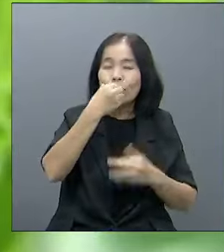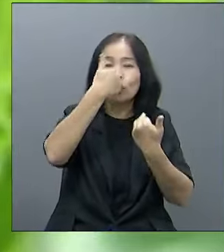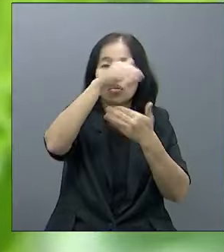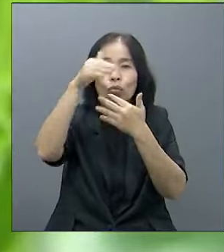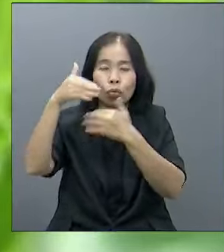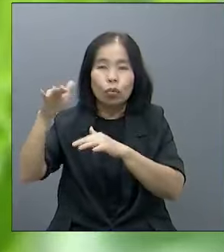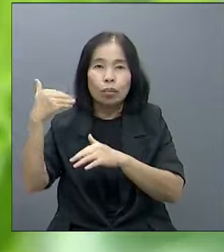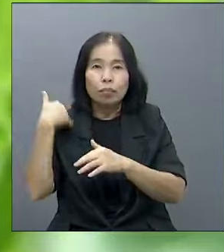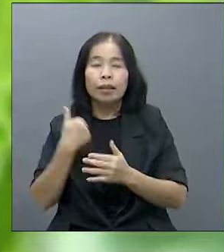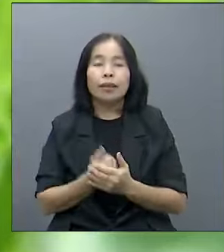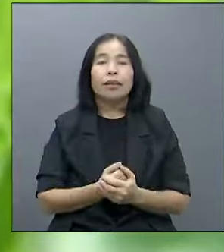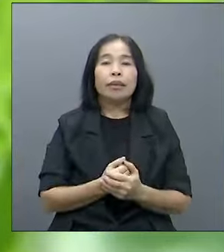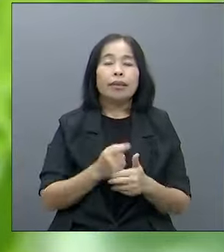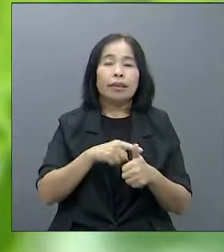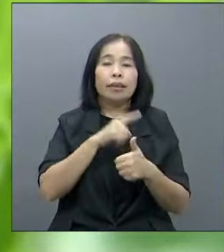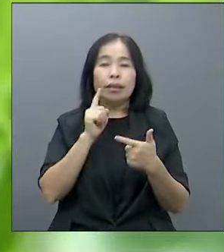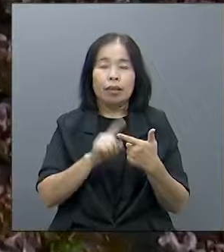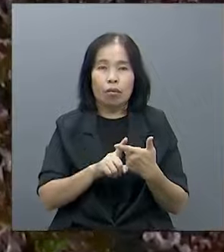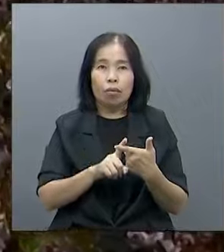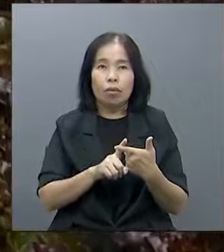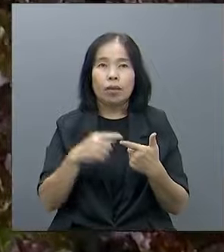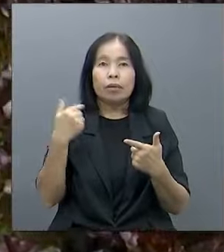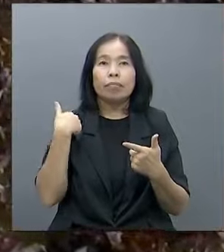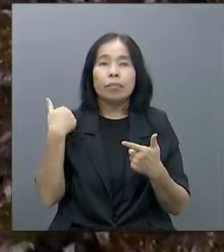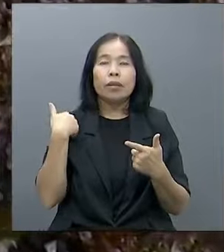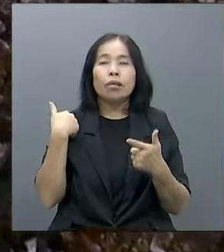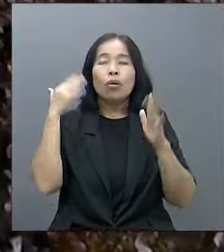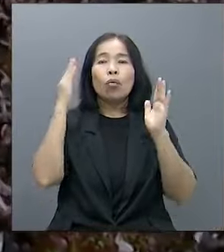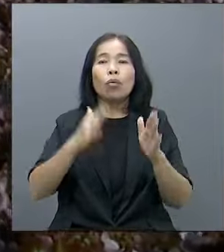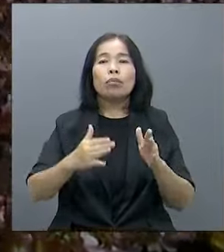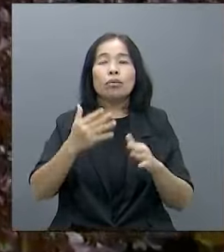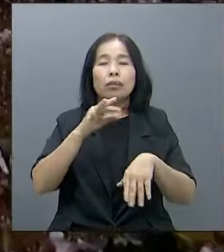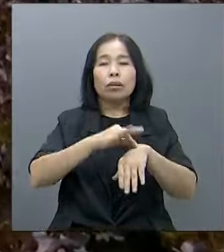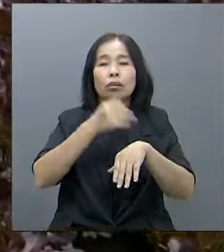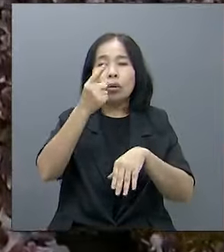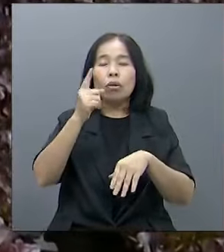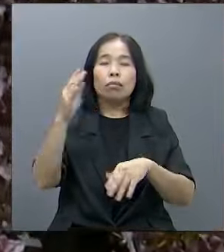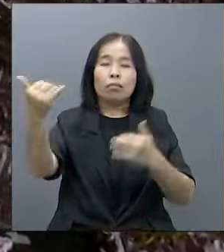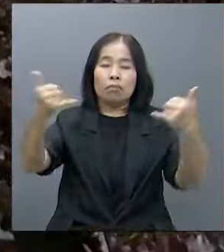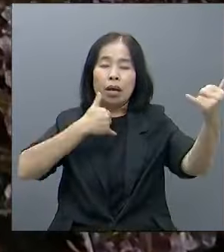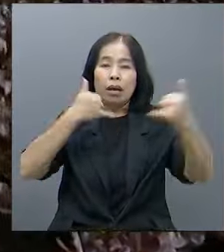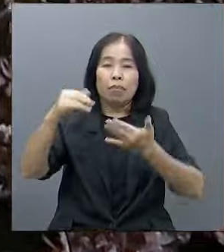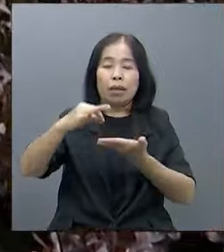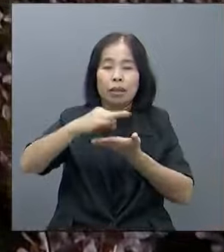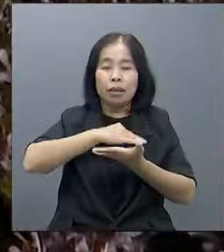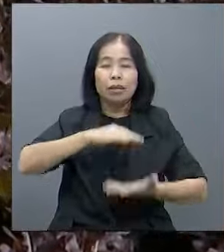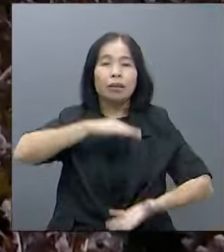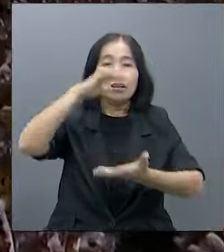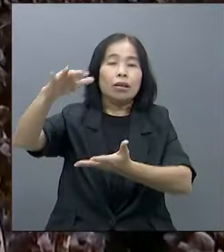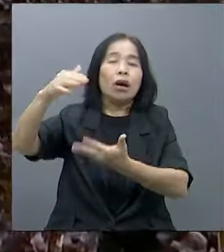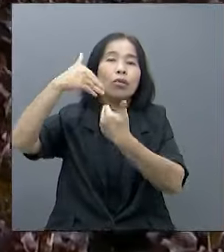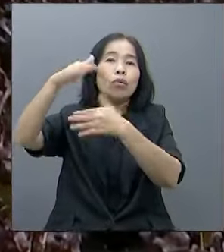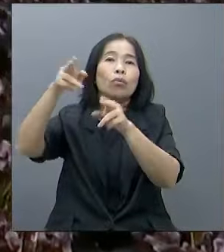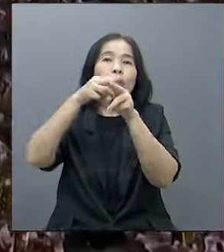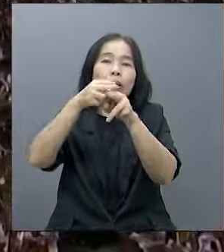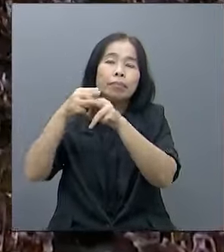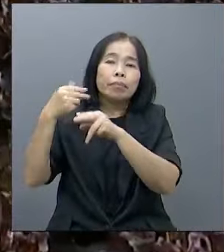ก็มีลูกค้าที่จะเป็นคนกลางแล้วทั้งสวนมีหน้าร้านที่บางแสนเองด้